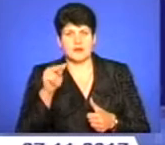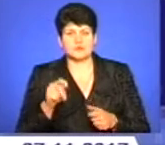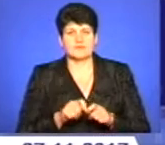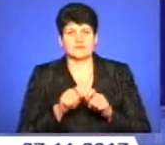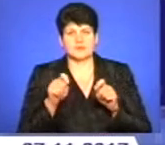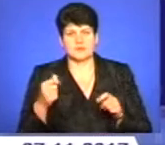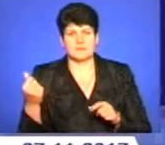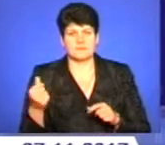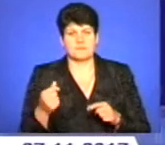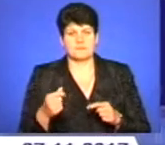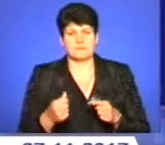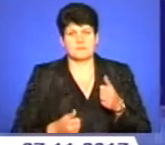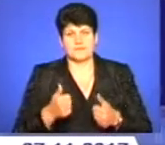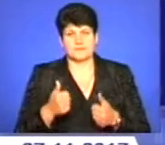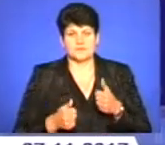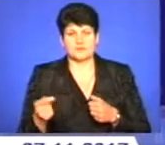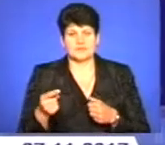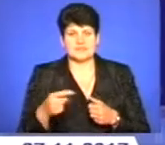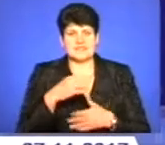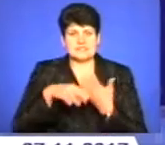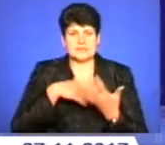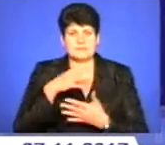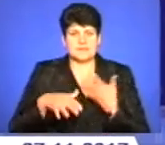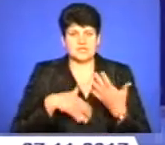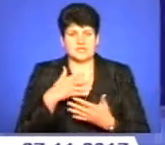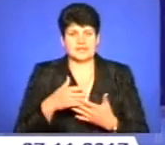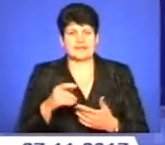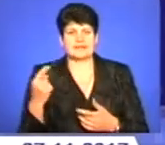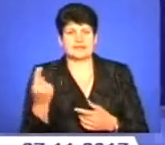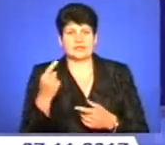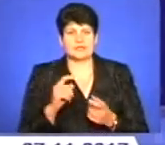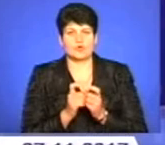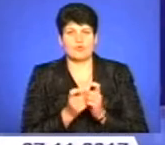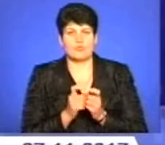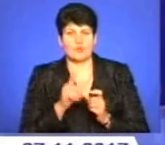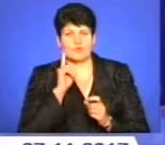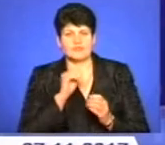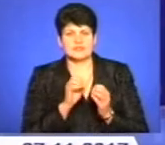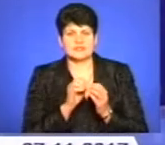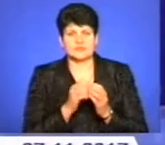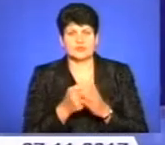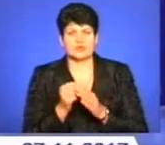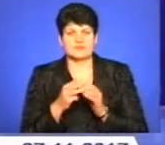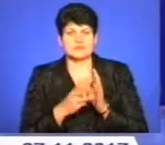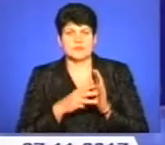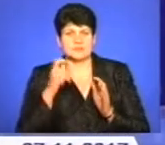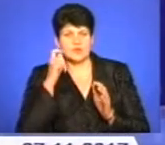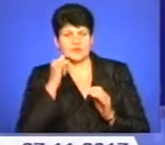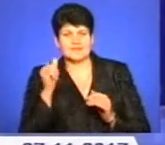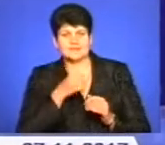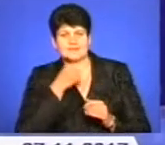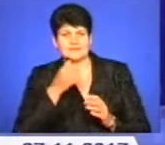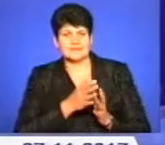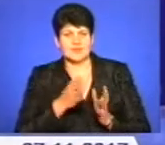відкритій першості Тернопільської області зі змішаних єдиноборств ММА серед молоді віком від 10 до 18 років і старших.